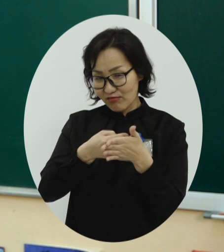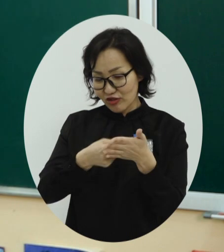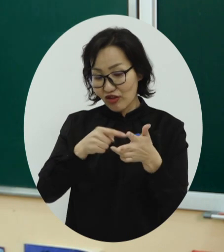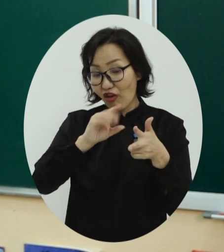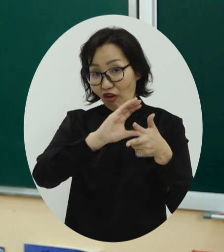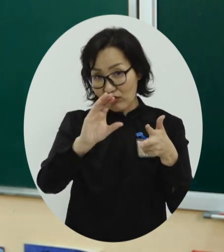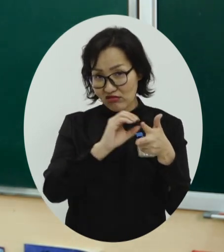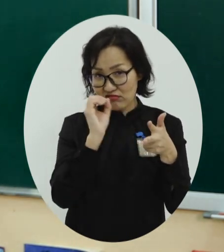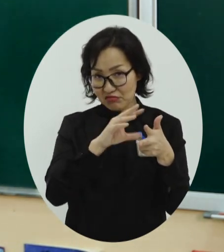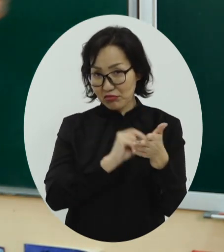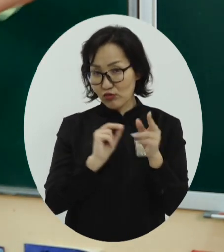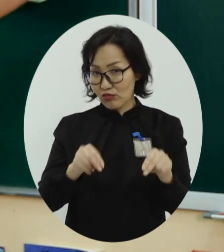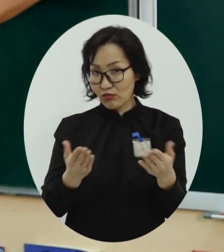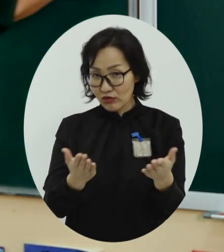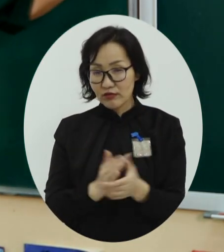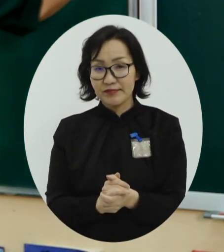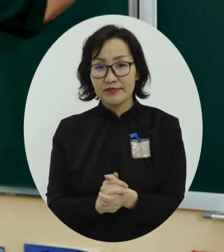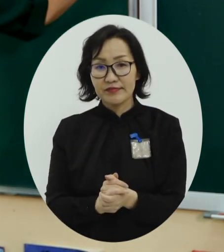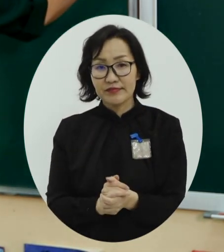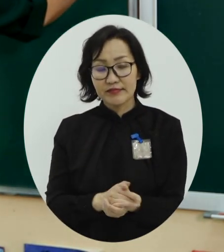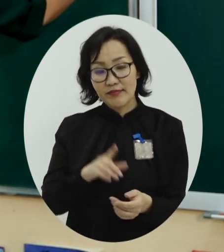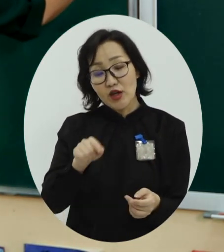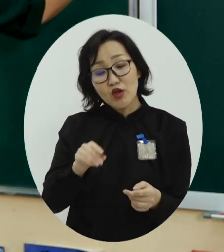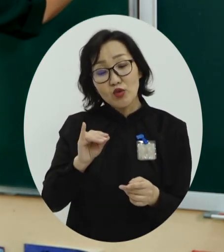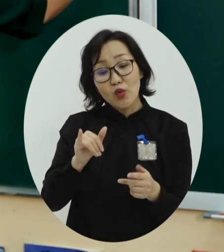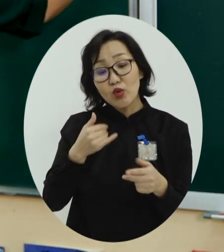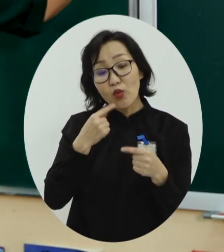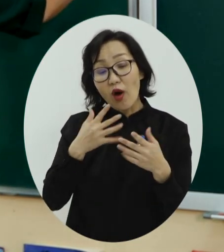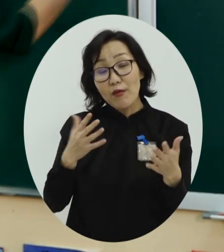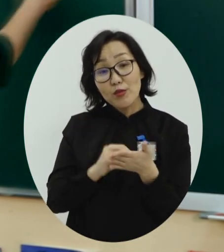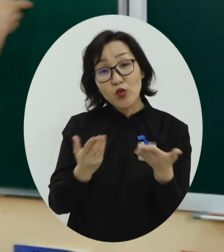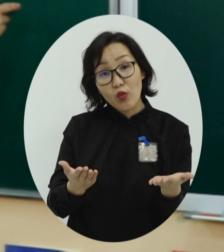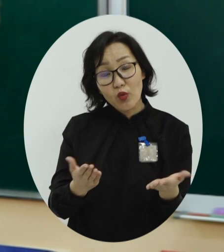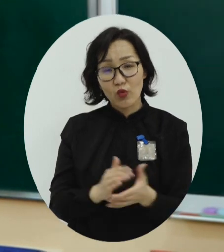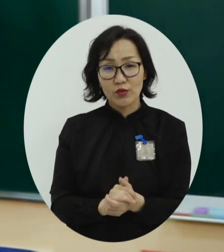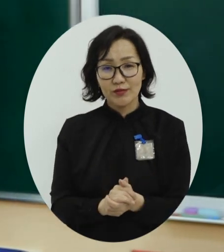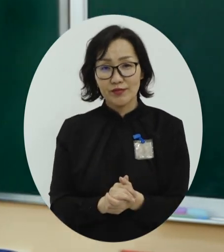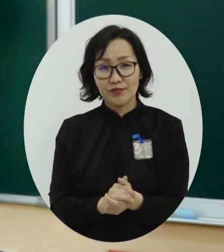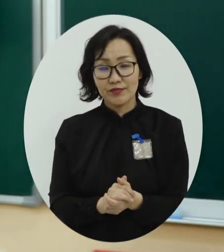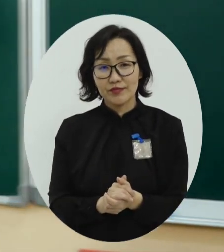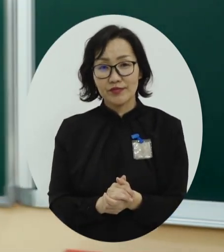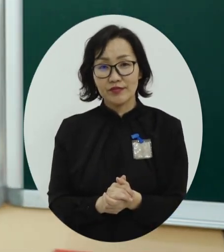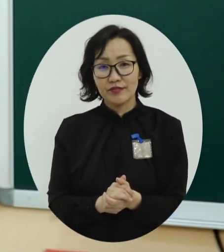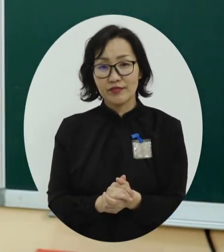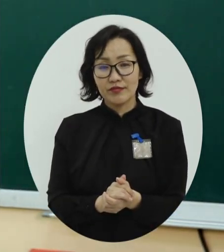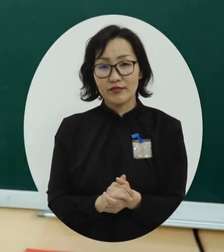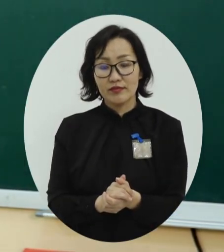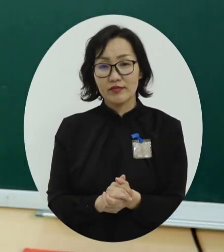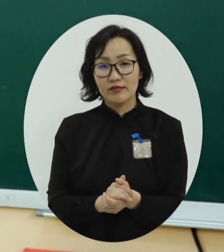өдрийн тэмдэглэлийн төгсгөл хэсэгт юуны тухай бичих вэ?